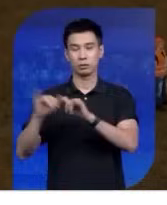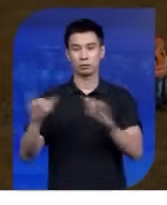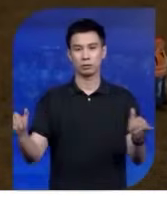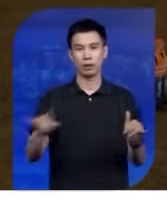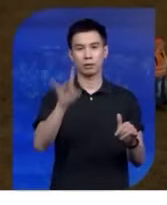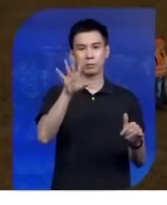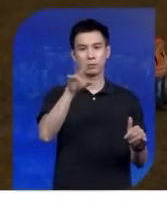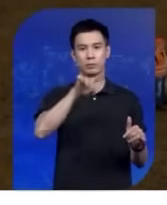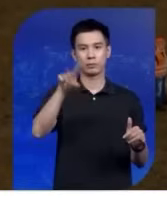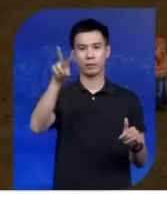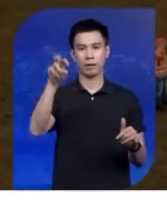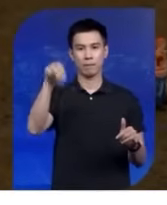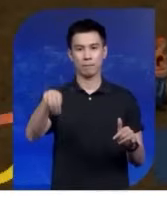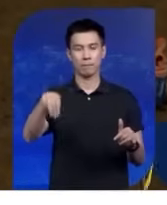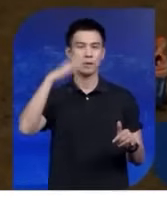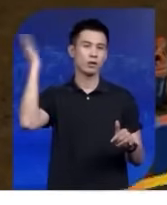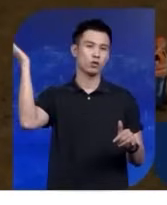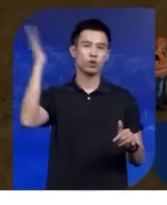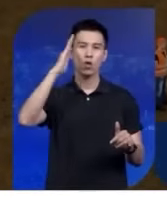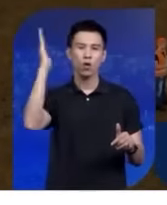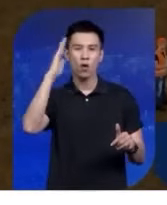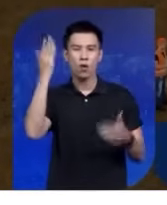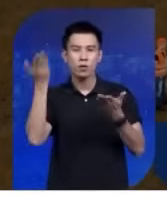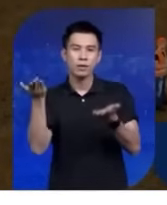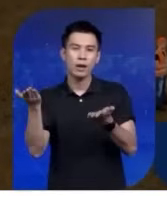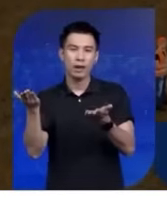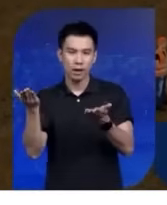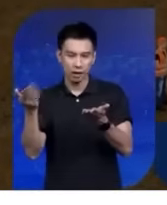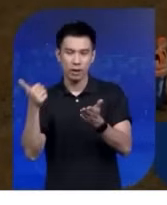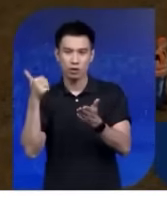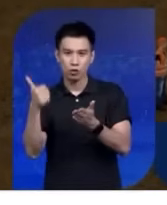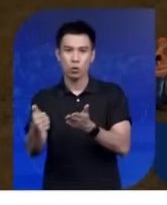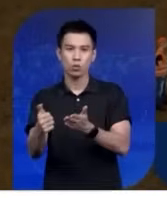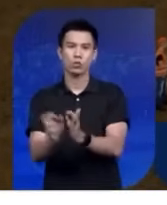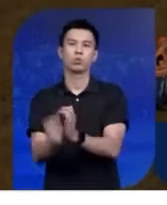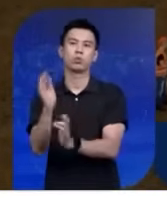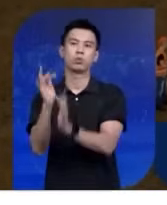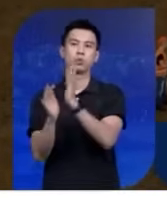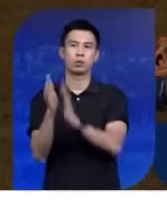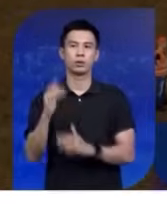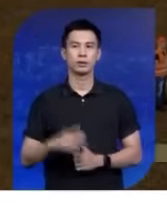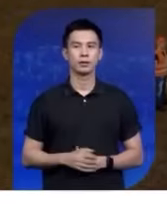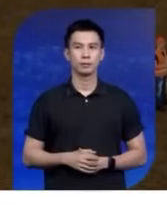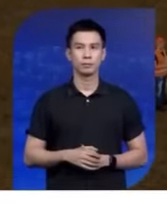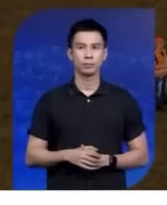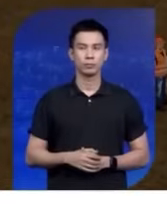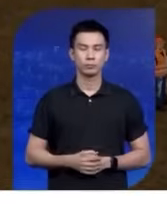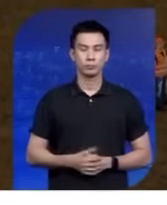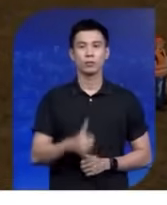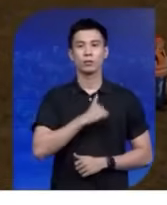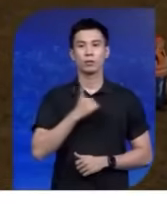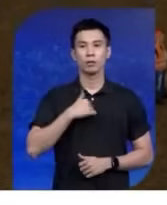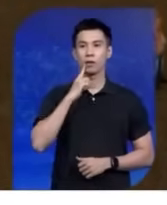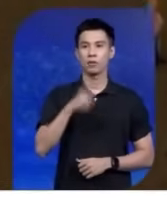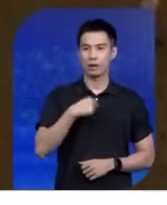m đốt lúc gió nhẹ vào buổi chiều tối hoặc là sáng sớm đốt lần lượt từng băng khi đốt có một người canh gác băng